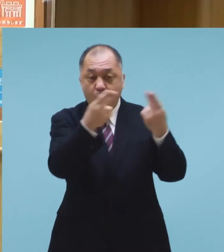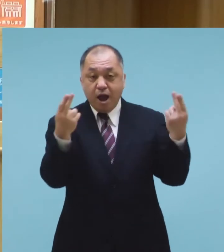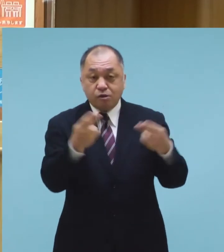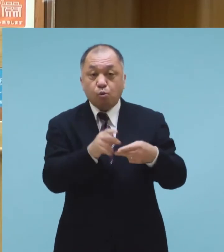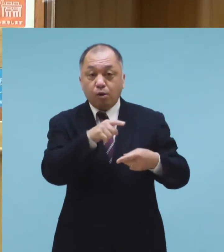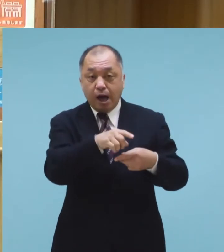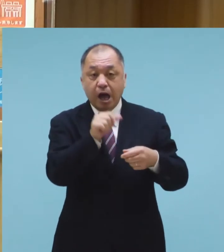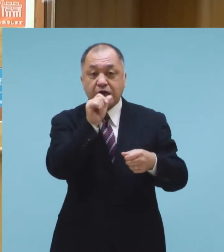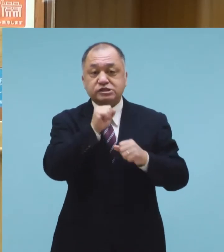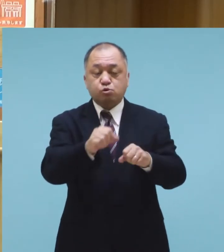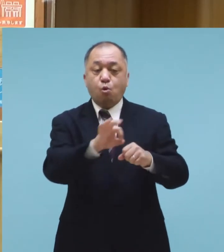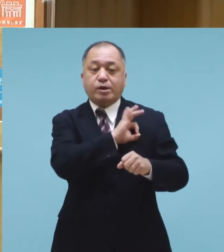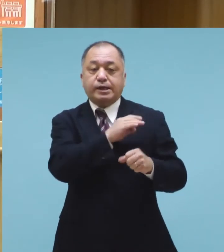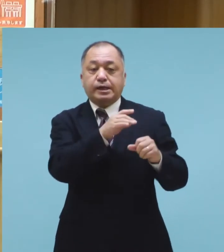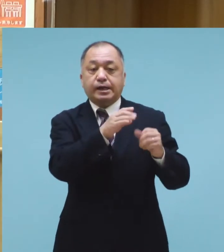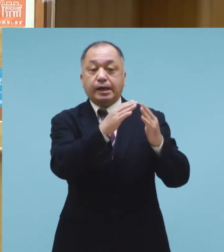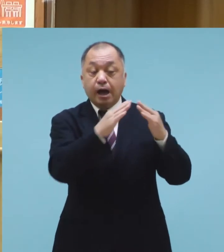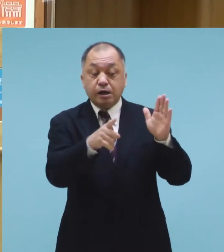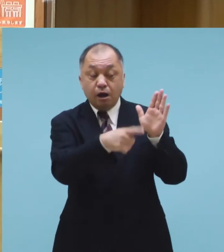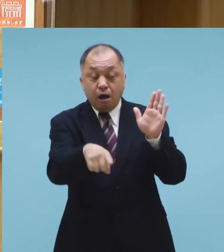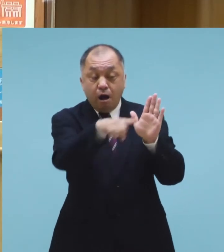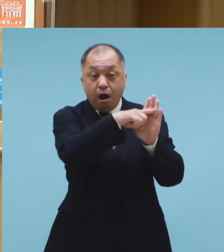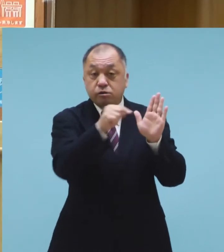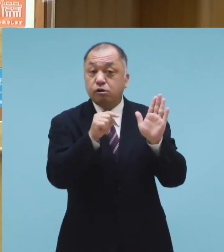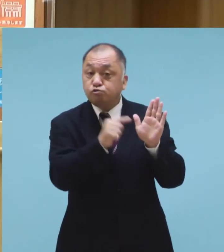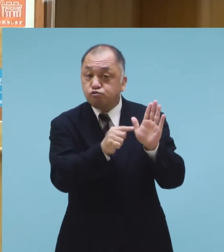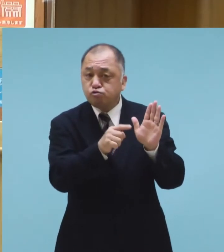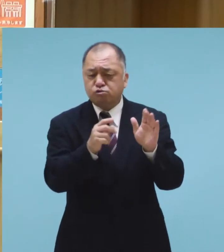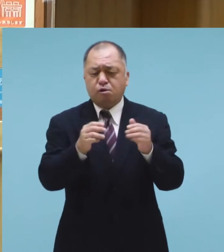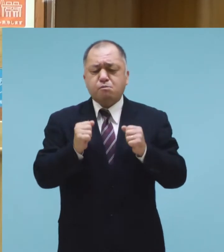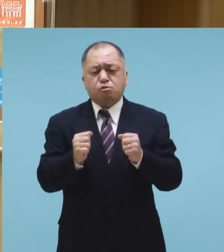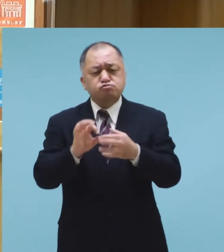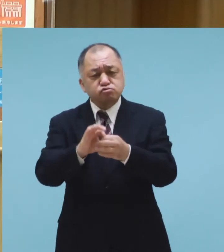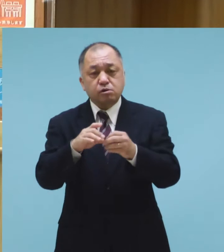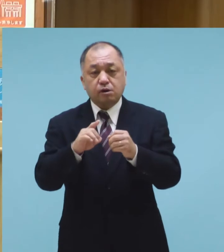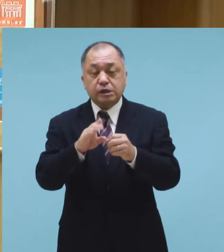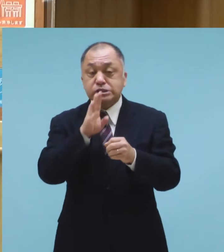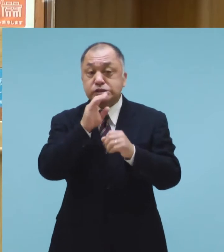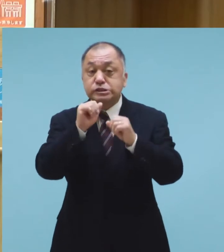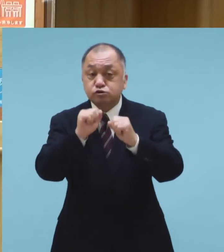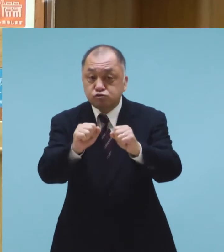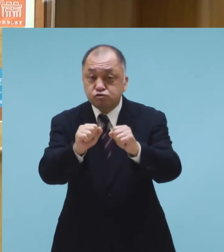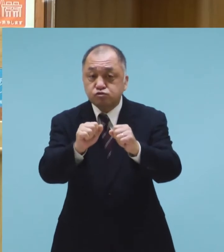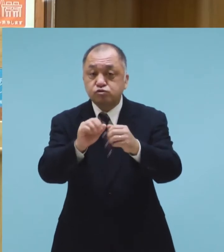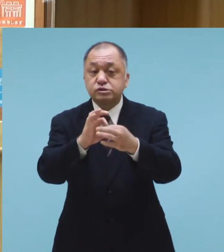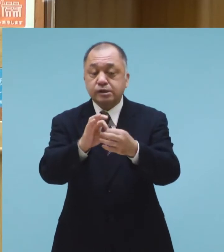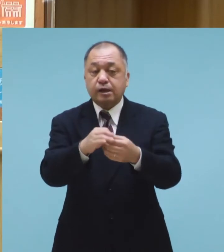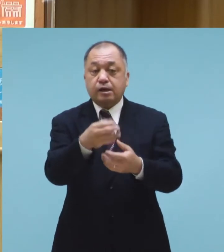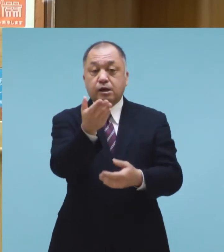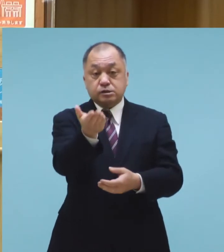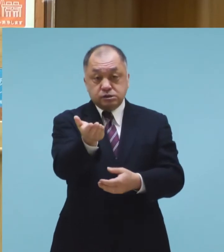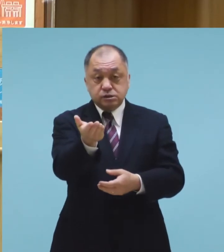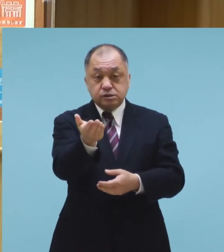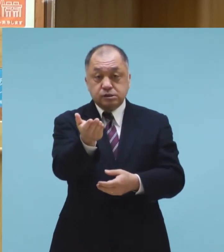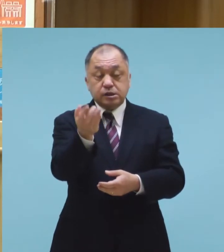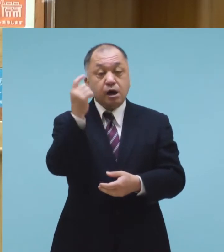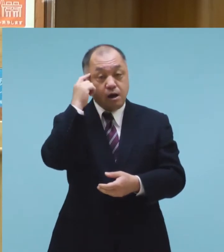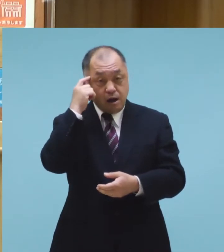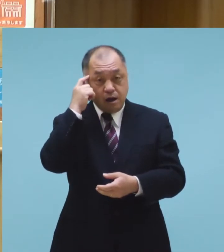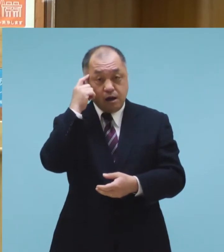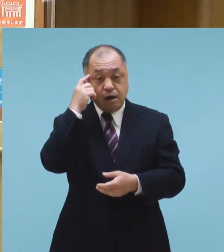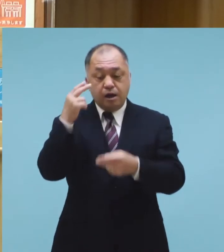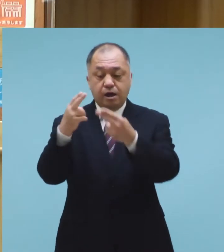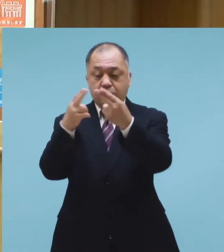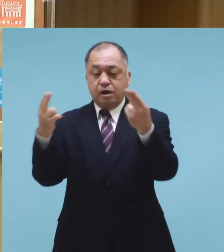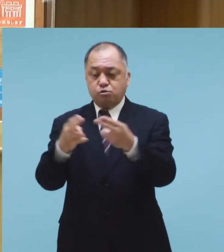のトップに立っているこのマラソンについて、実施されるということについて知事の受け止め、都民の方